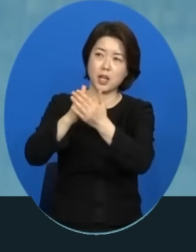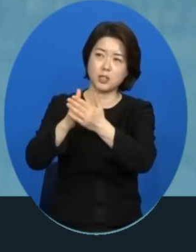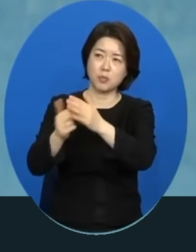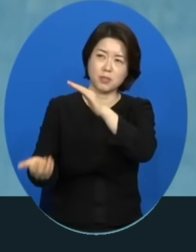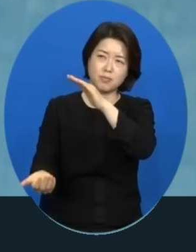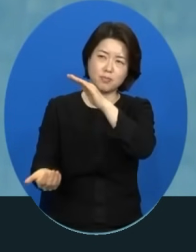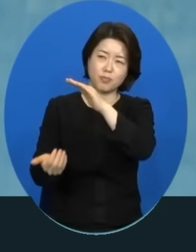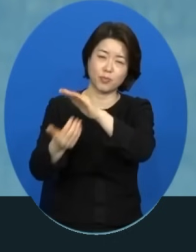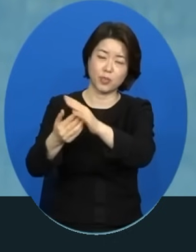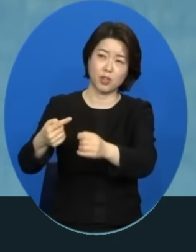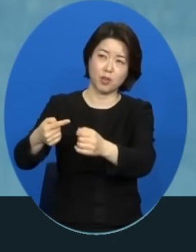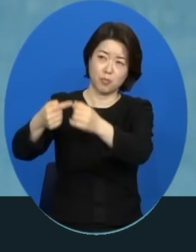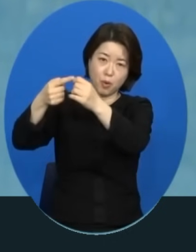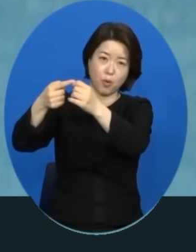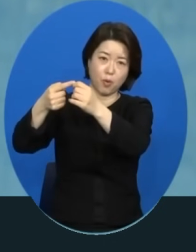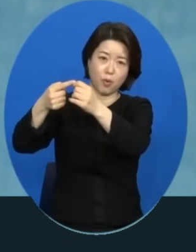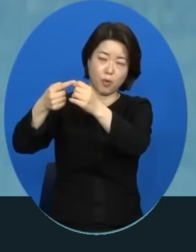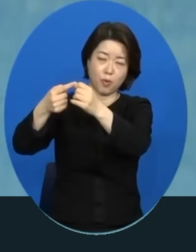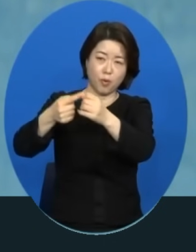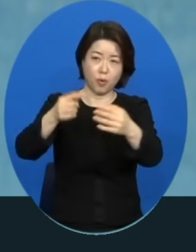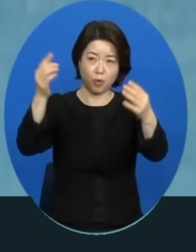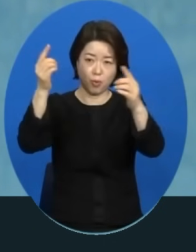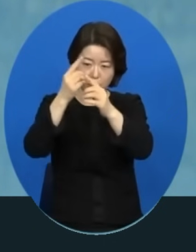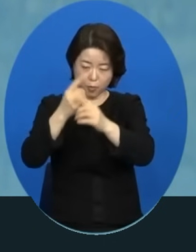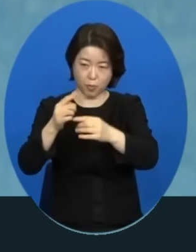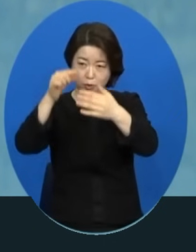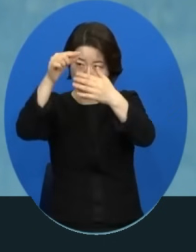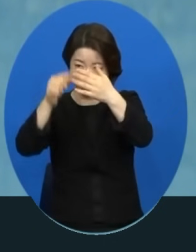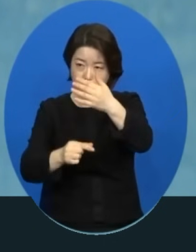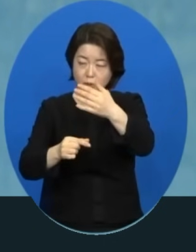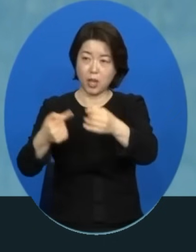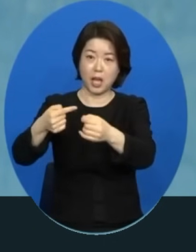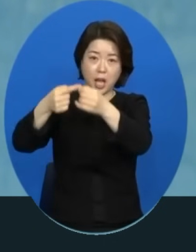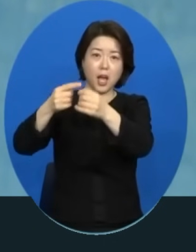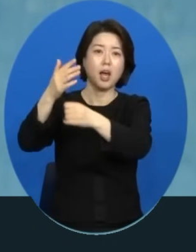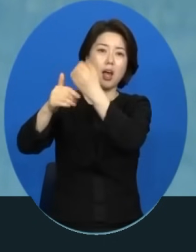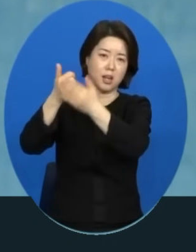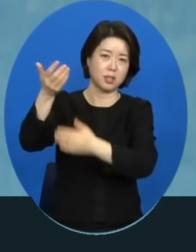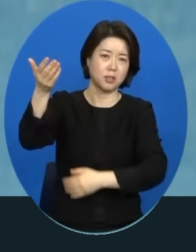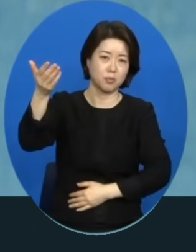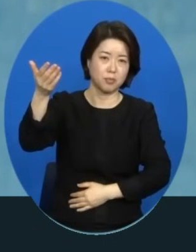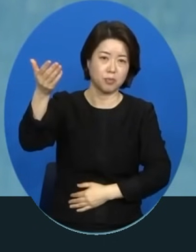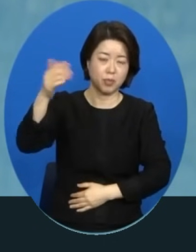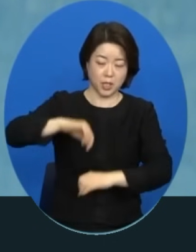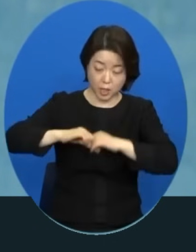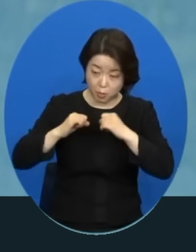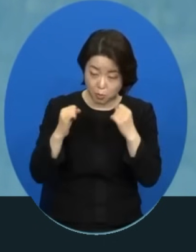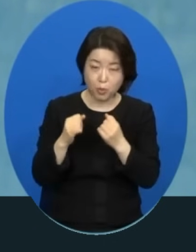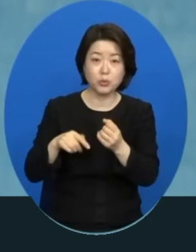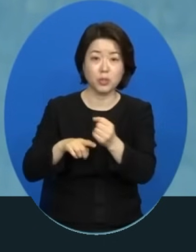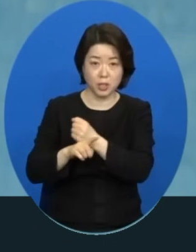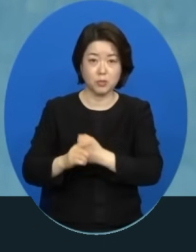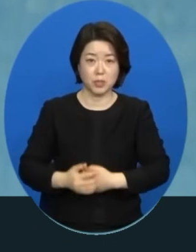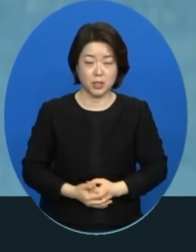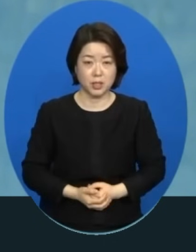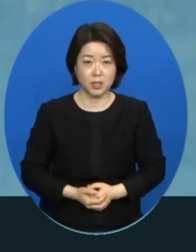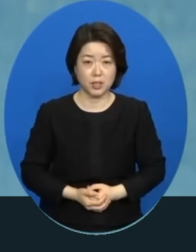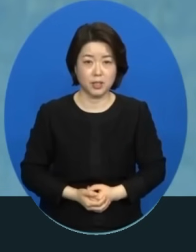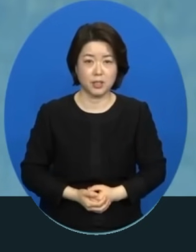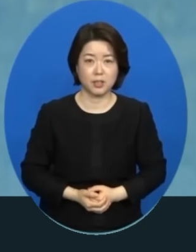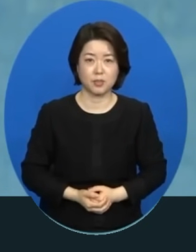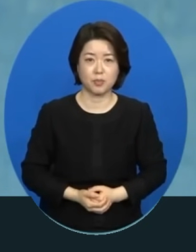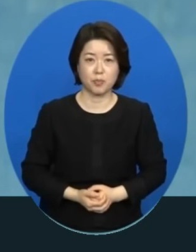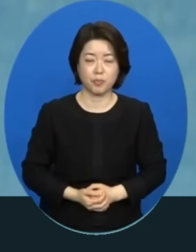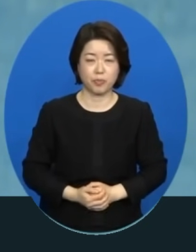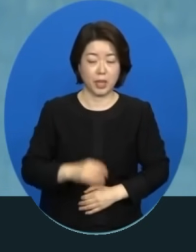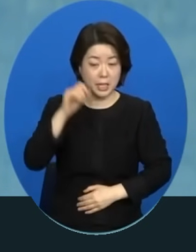최우선순위로 재정렬한다는 뜻입니다. 이게 복종한다는 의미예요. 그러니까 제가 아까도 예를 들었지만